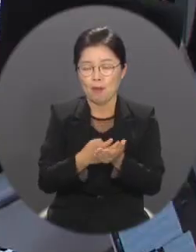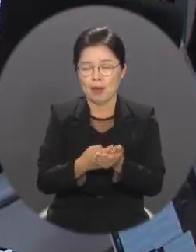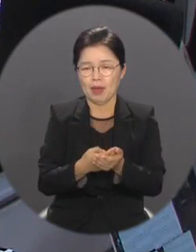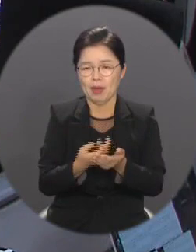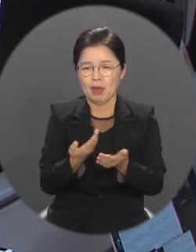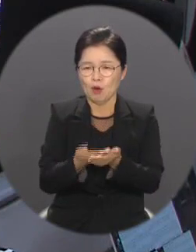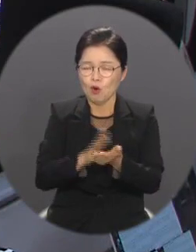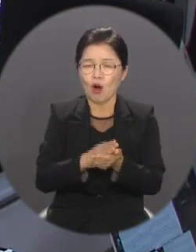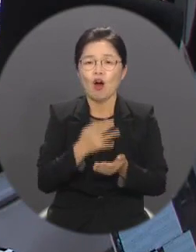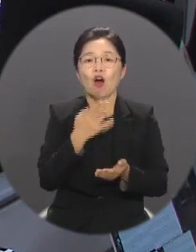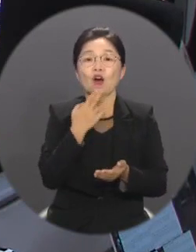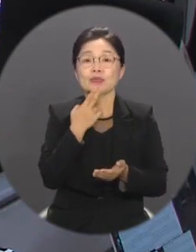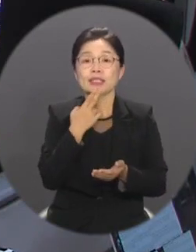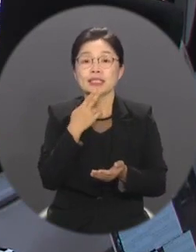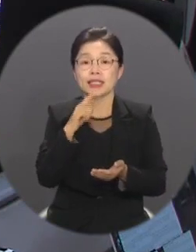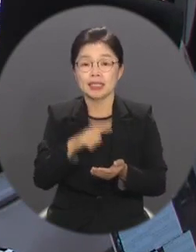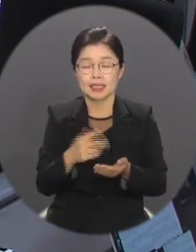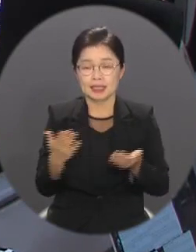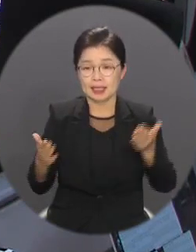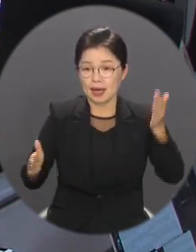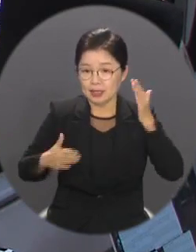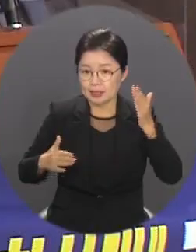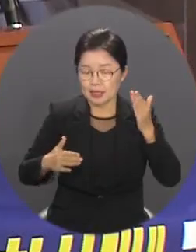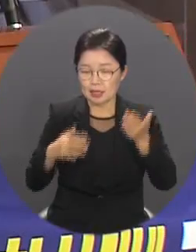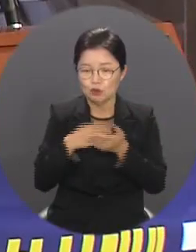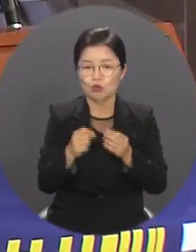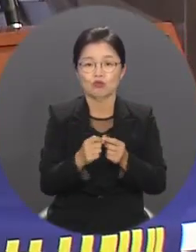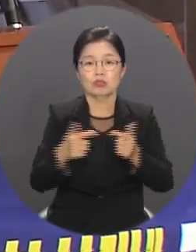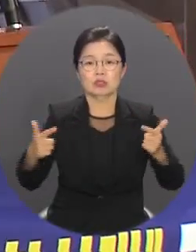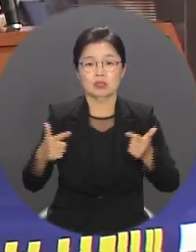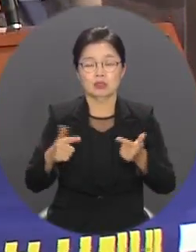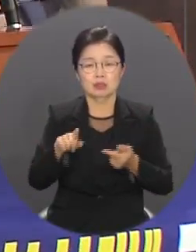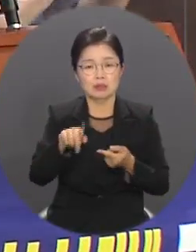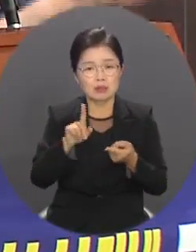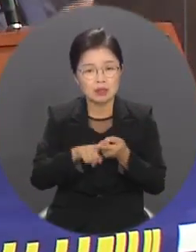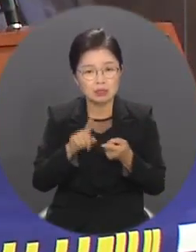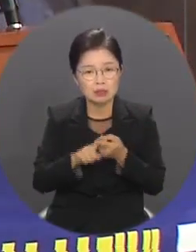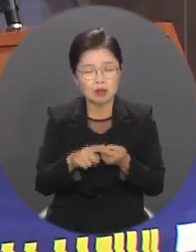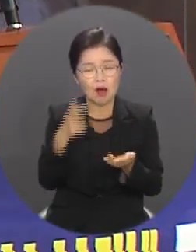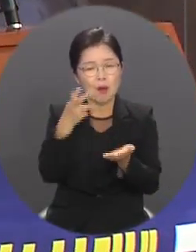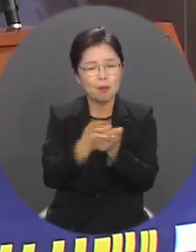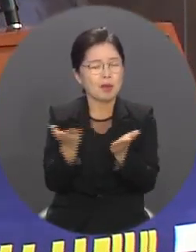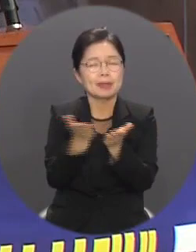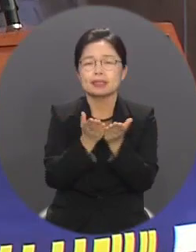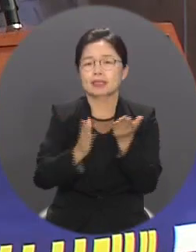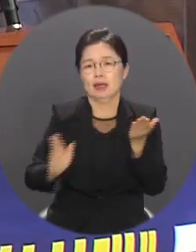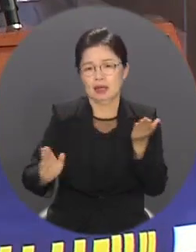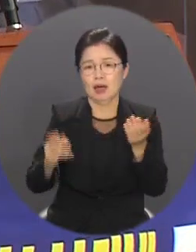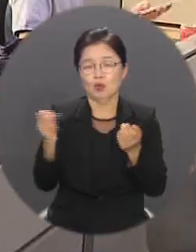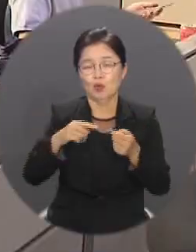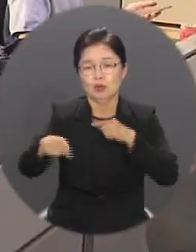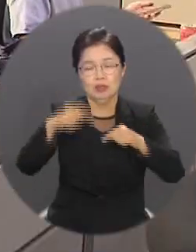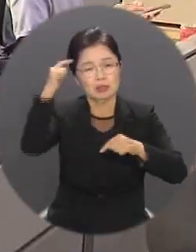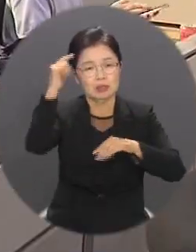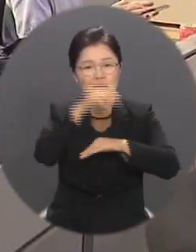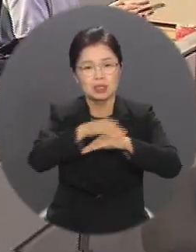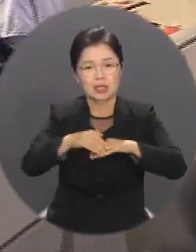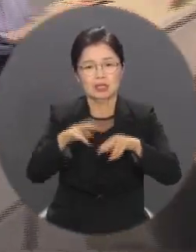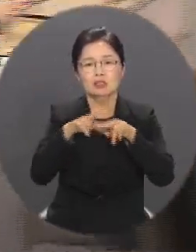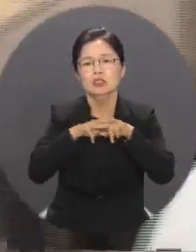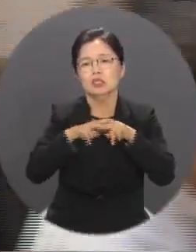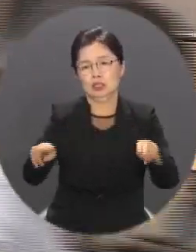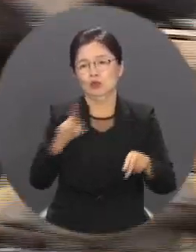수도권 대학 입학정원을 늘릴 수 있게 법의 정신에도 어긋난다 고 지적하며 정책 철회를 요구했습니다